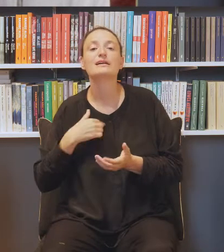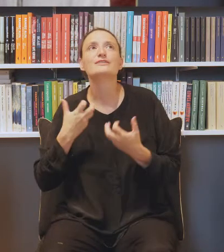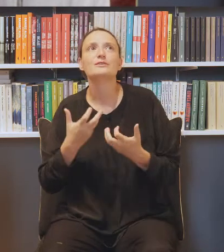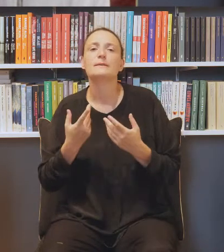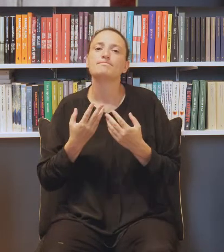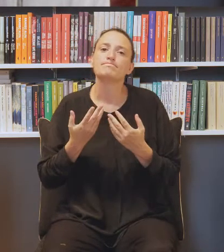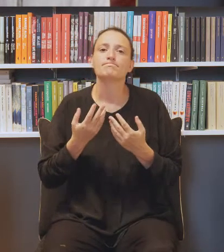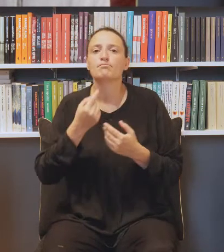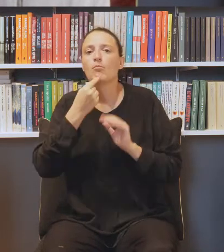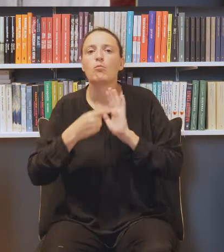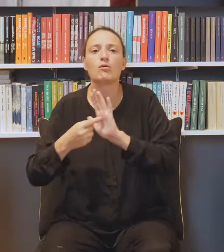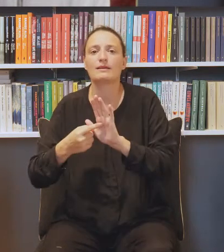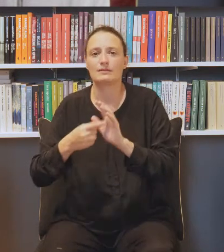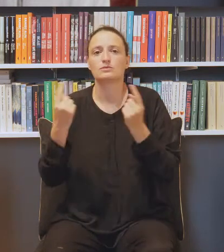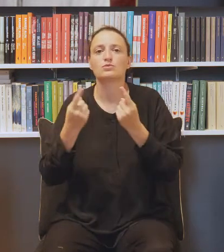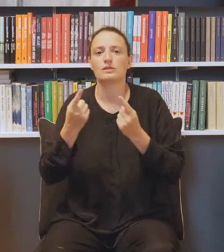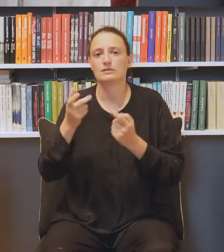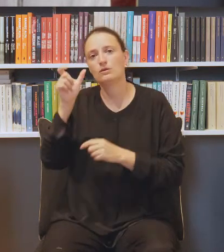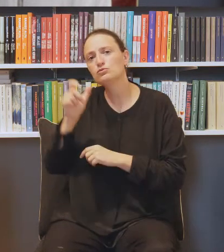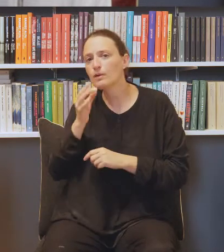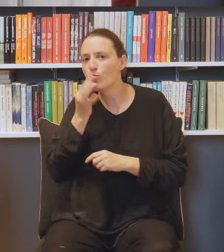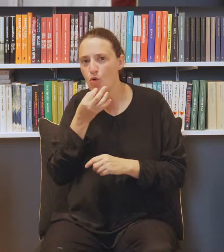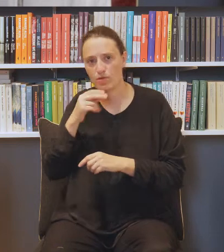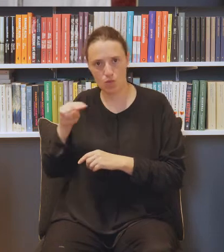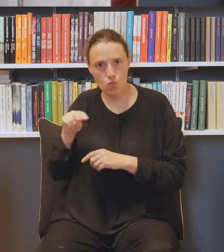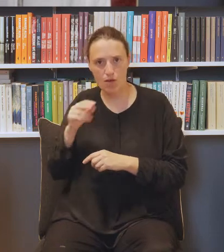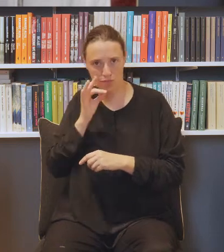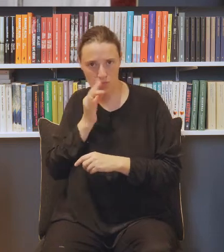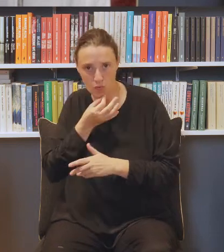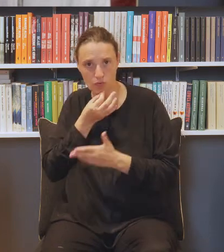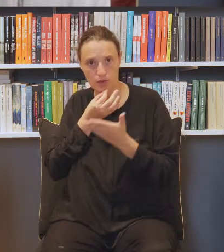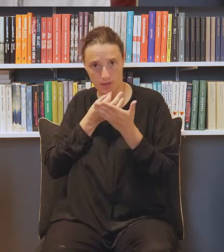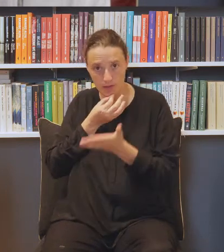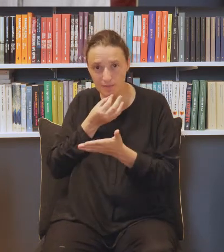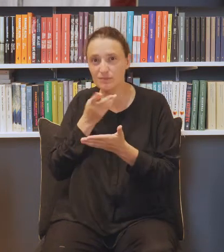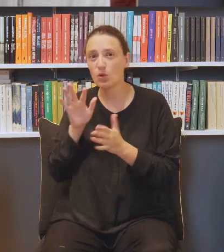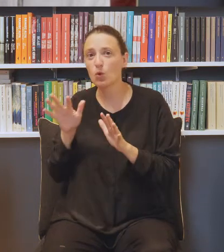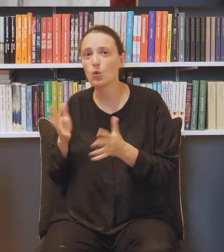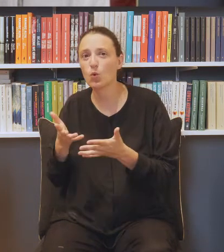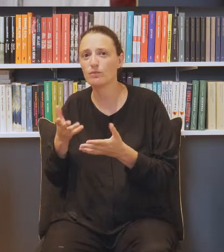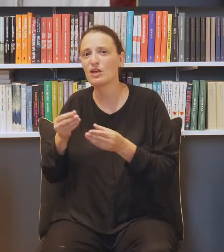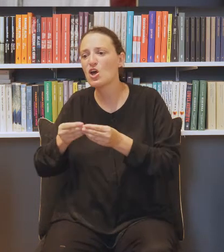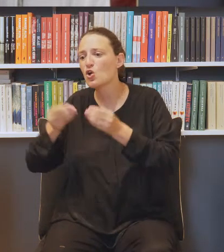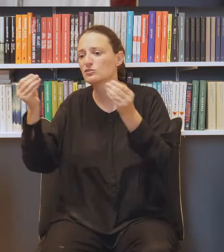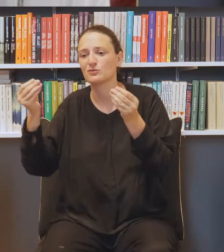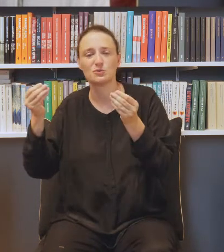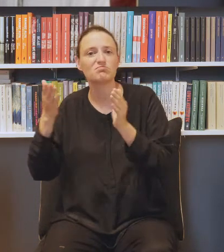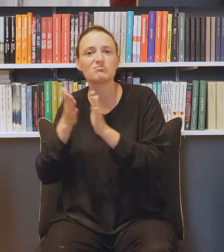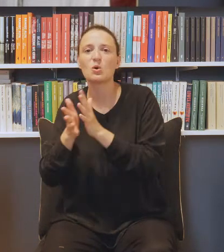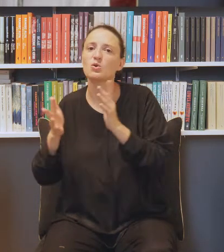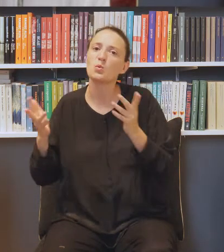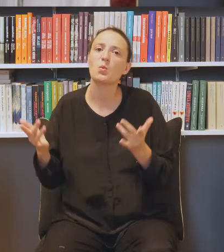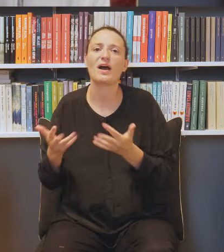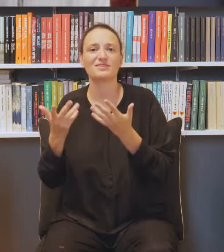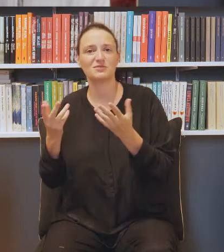sytuację takiego młodego człowieka, w tym Uli, młodej dziewczyny, która właśnie ten i rozwój właśnie nie jest tak łatwy. To nie jest